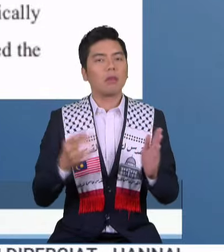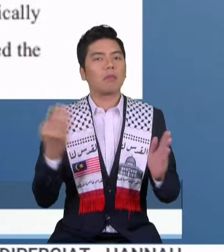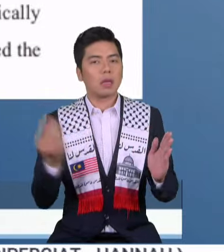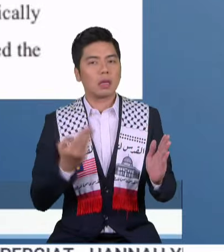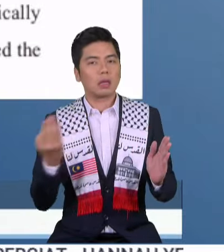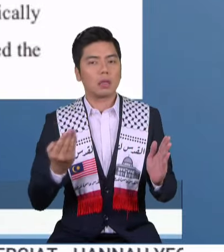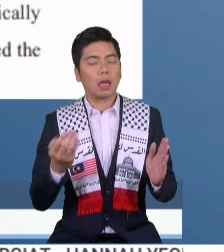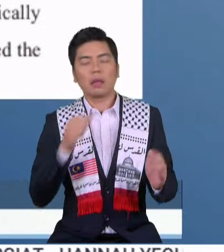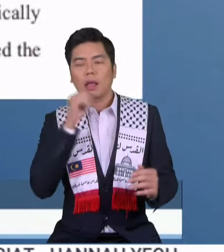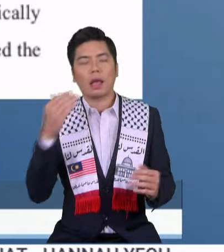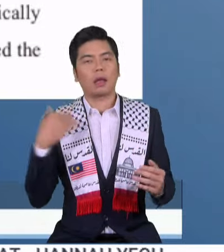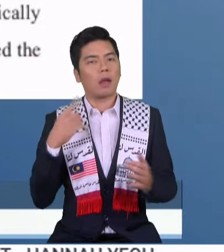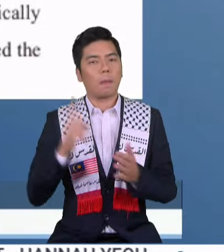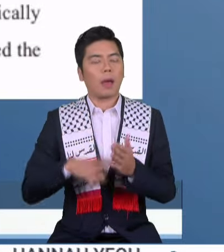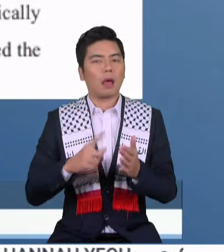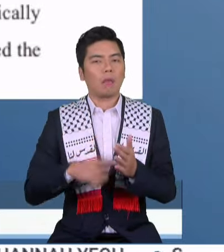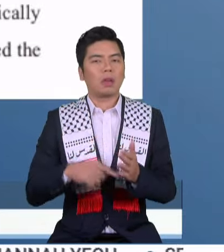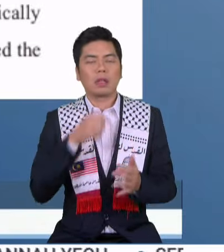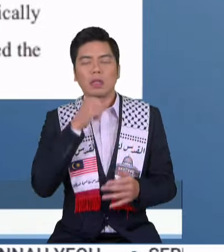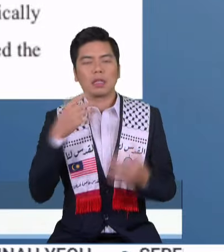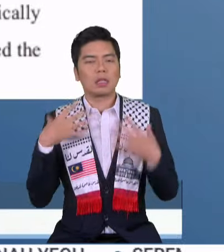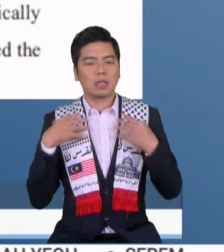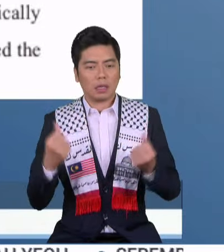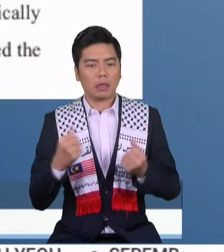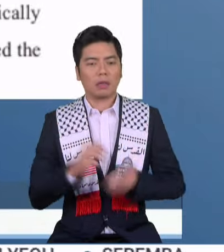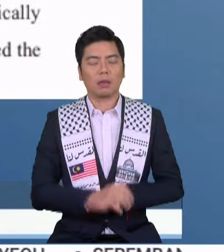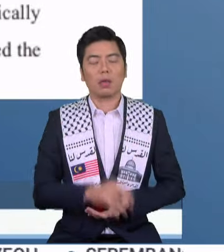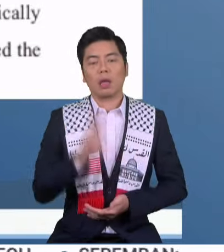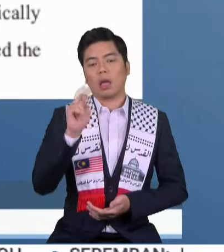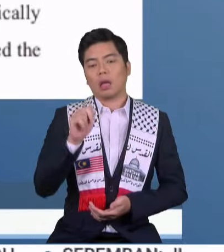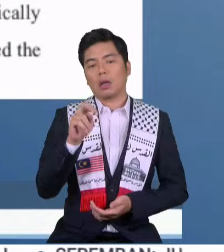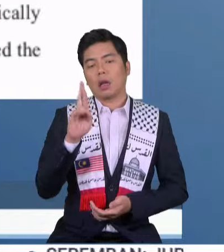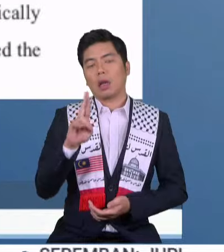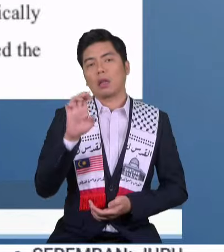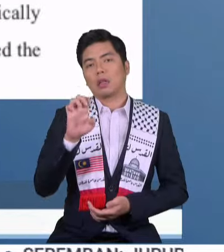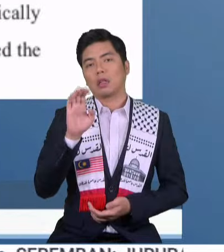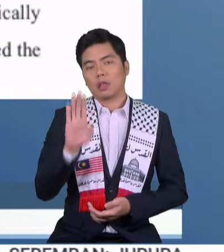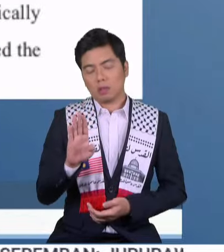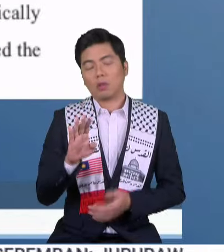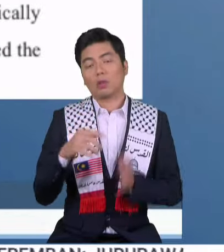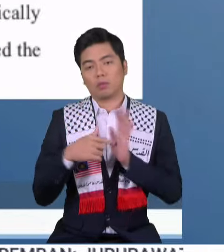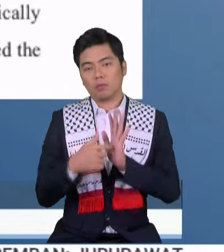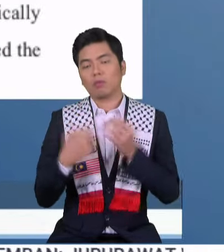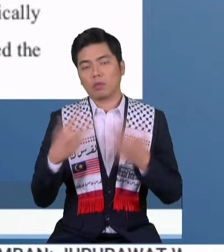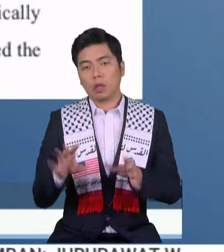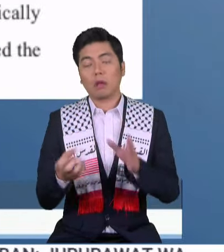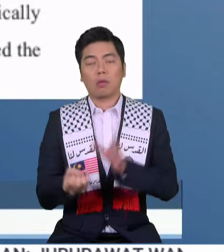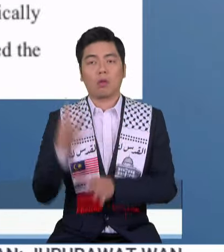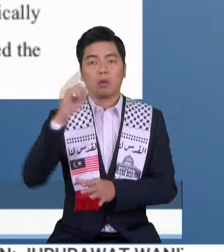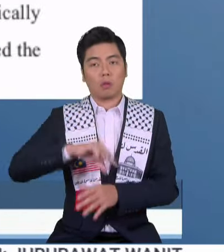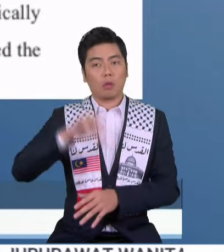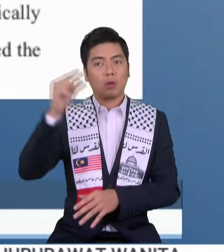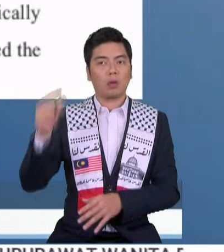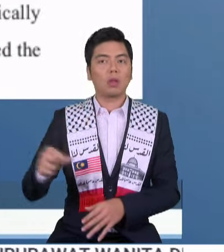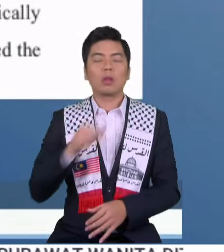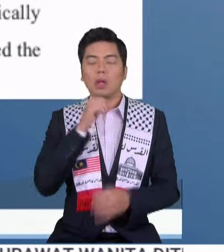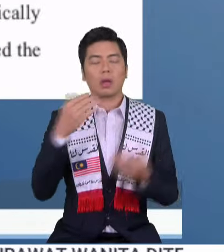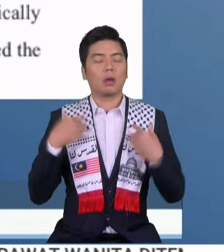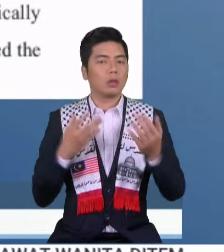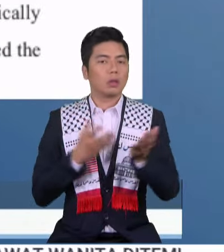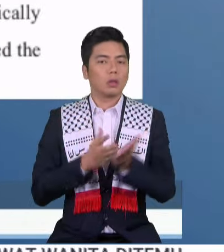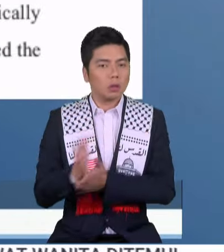tiada bacaan tidak sihat direkodkan. NREB turut mengesahkan letusan gunung berapi tersebut tidak secara